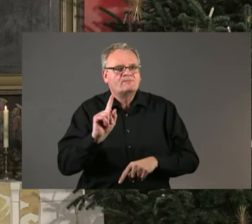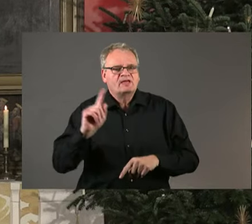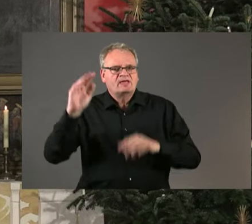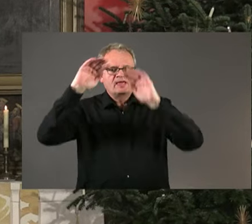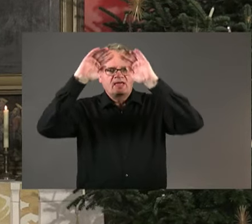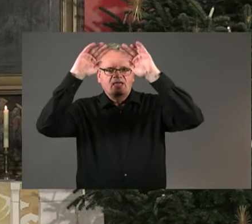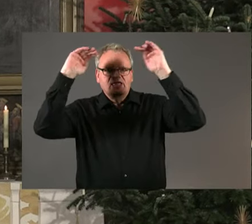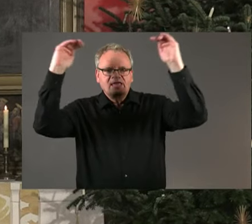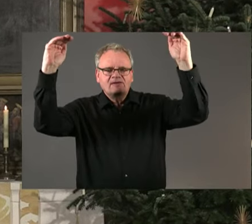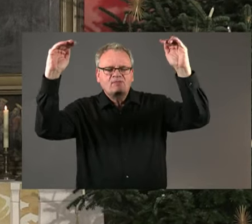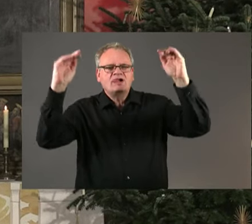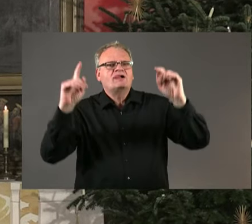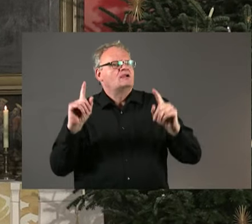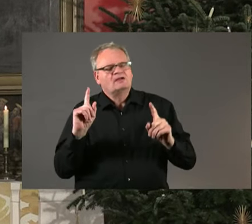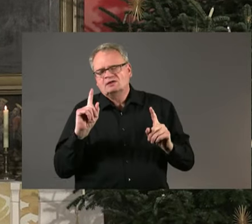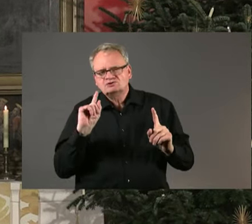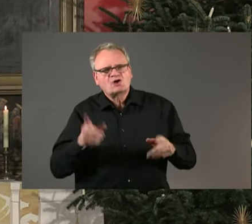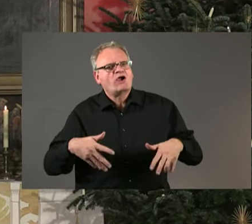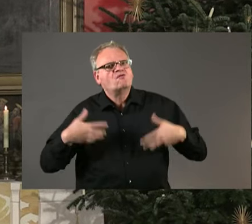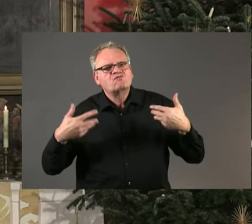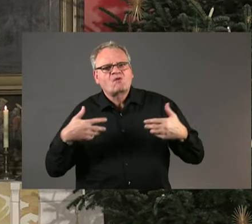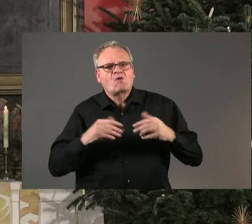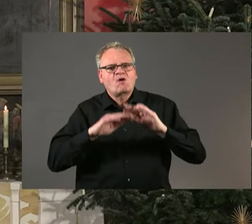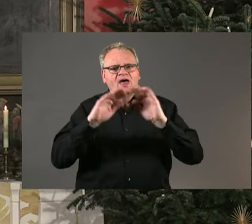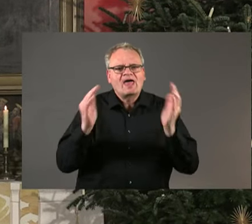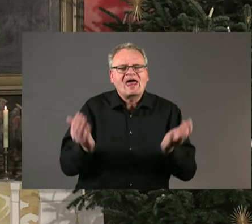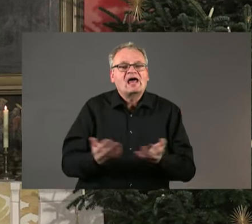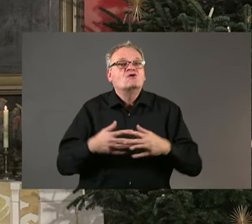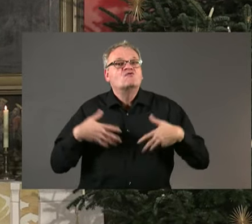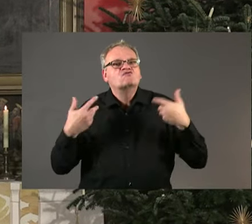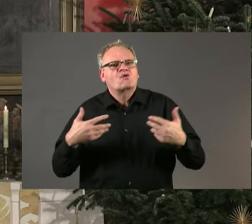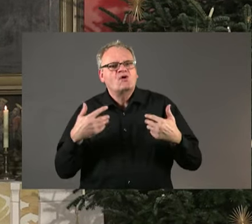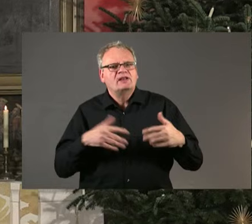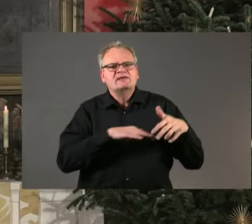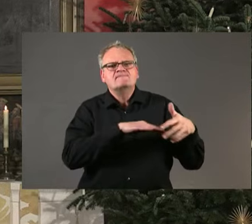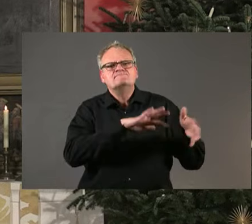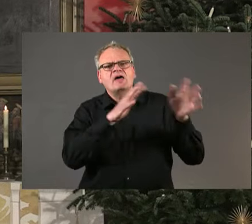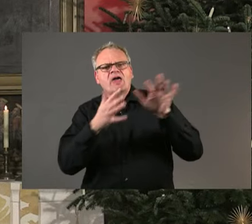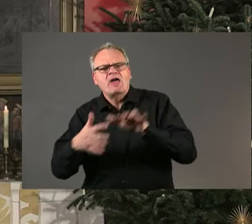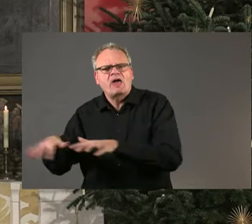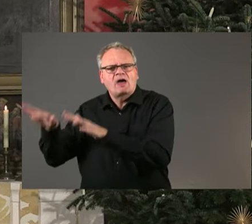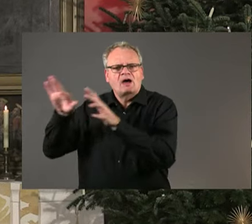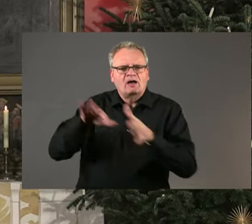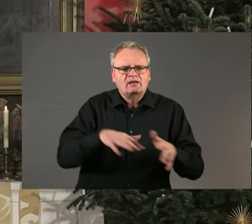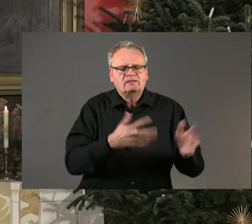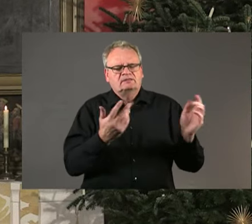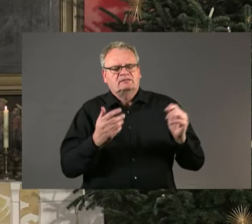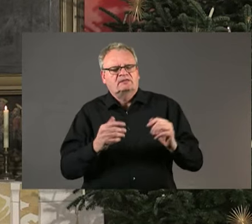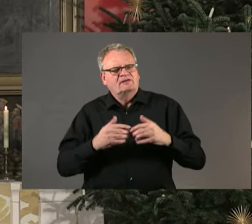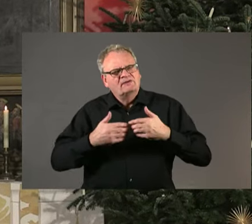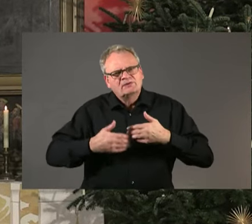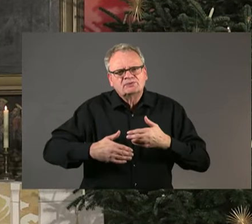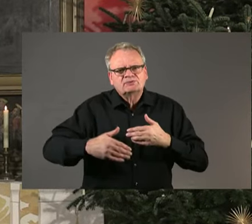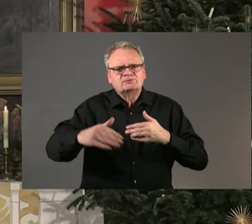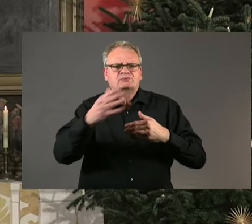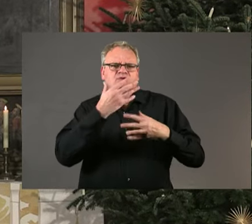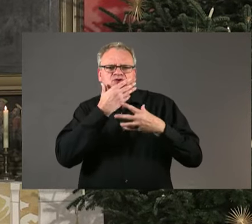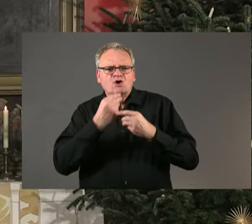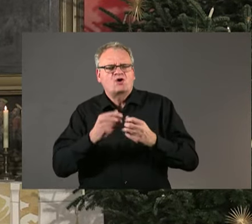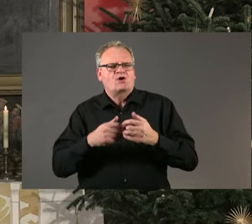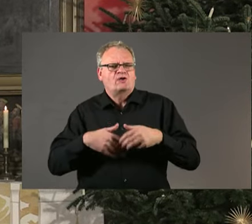die Erde sei fröhlich. Das Meer brause und was darin ist. Das Feld sei fröhlich und alles, was darauf